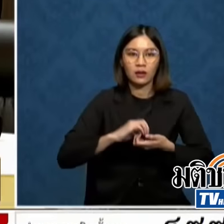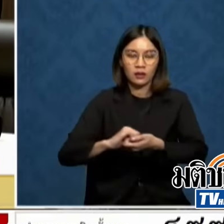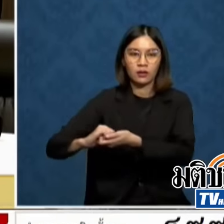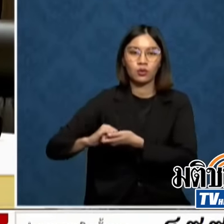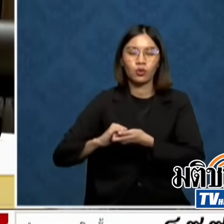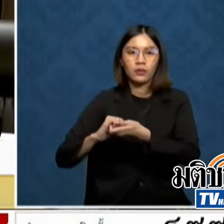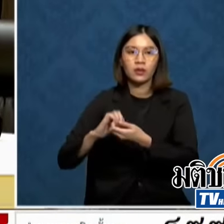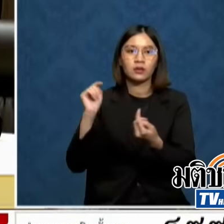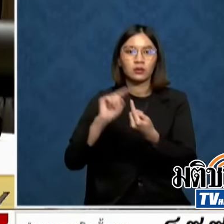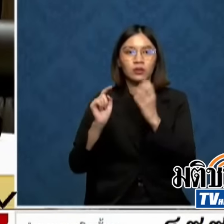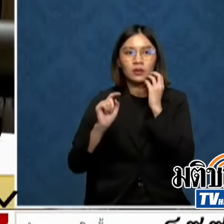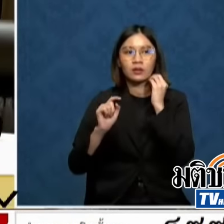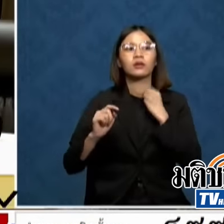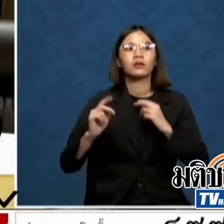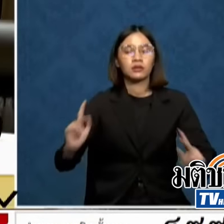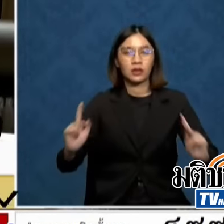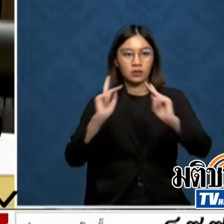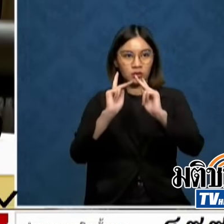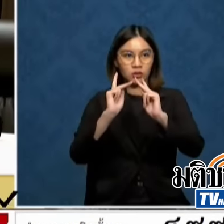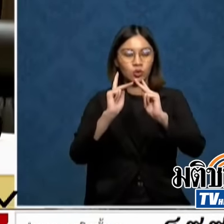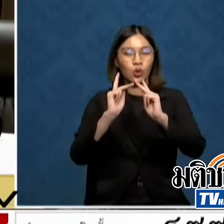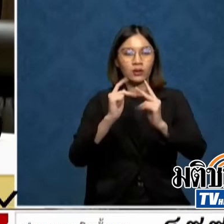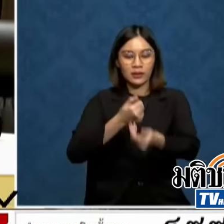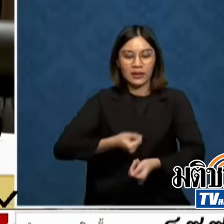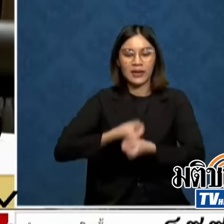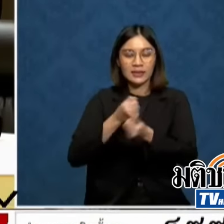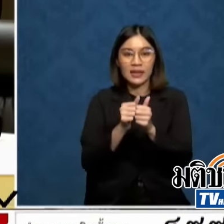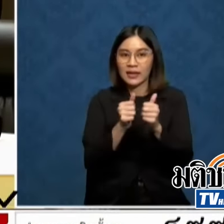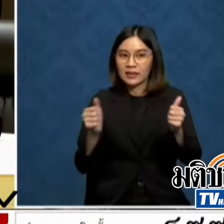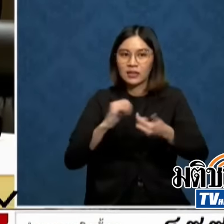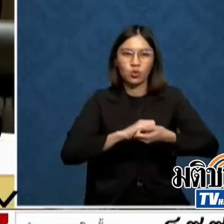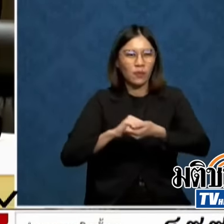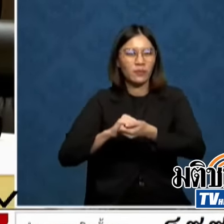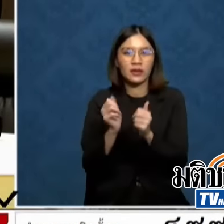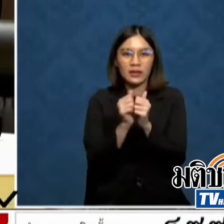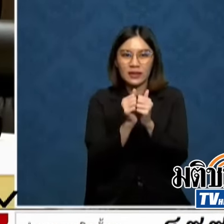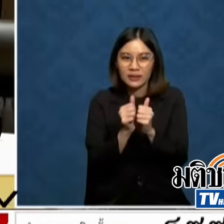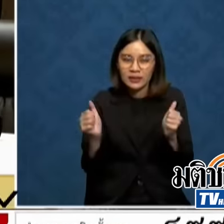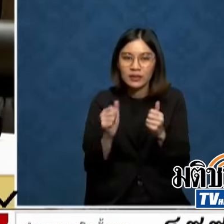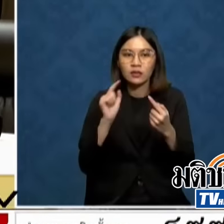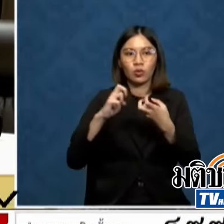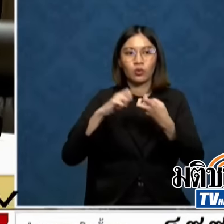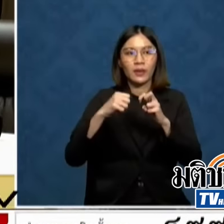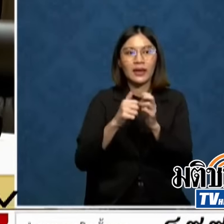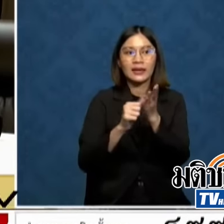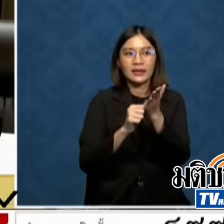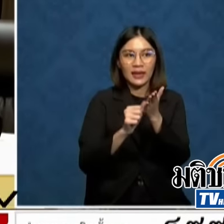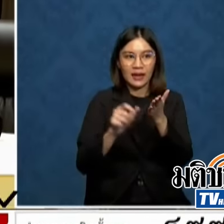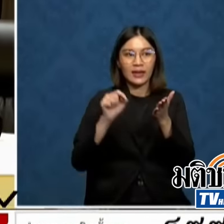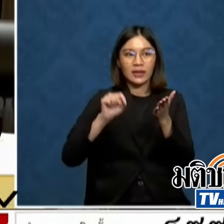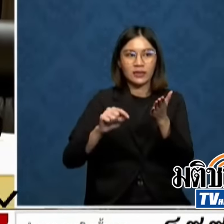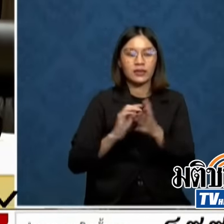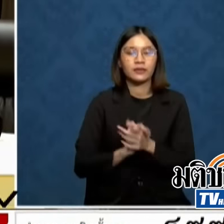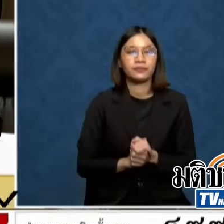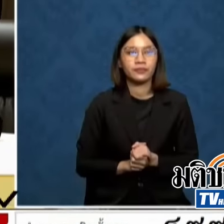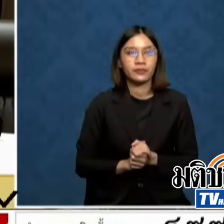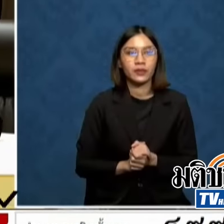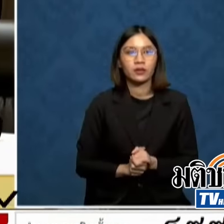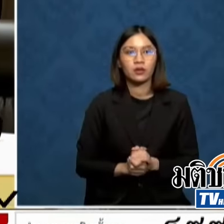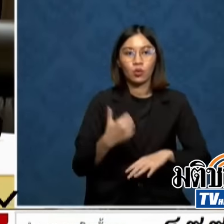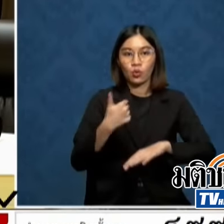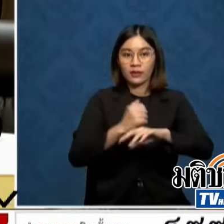มือจากทางกระทรวงเกษตรและสหกรณ์เป็นอย่างดีและดีมากในการที่จะแก้ไขปัญหาเรื่องนี้โดยท่